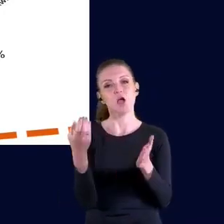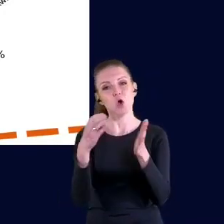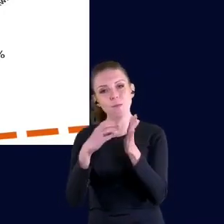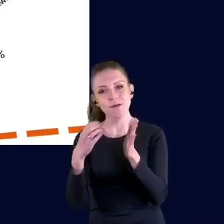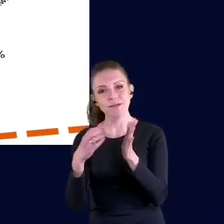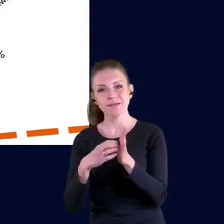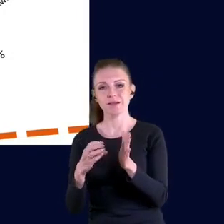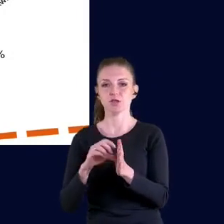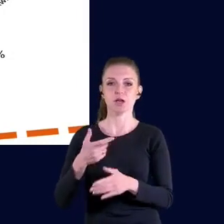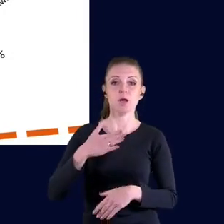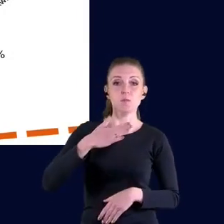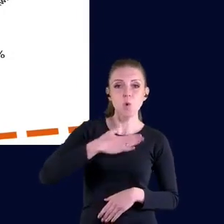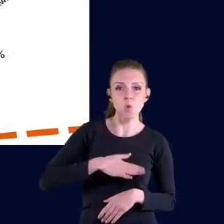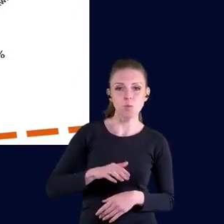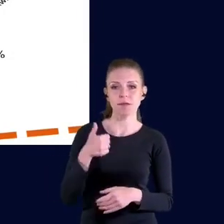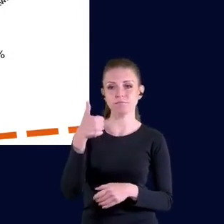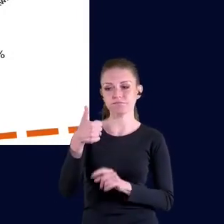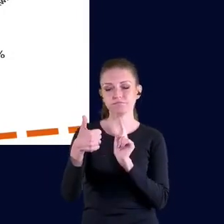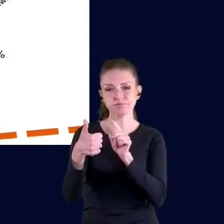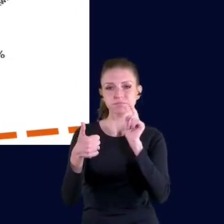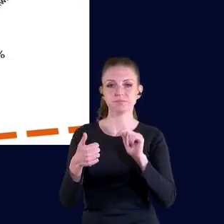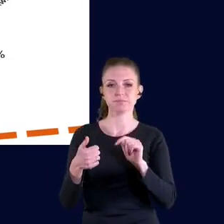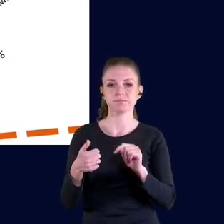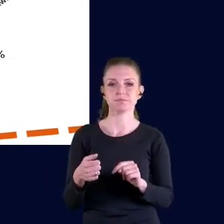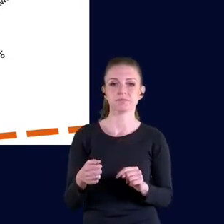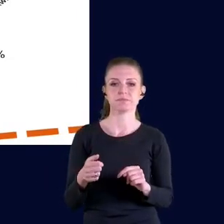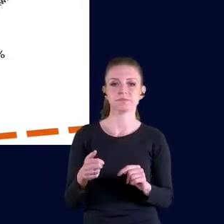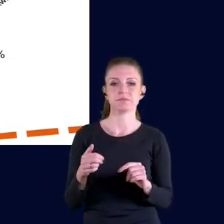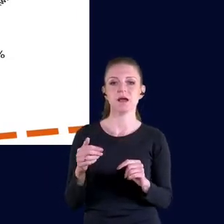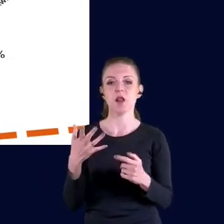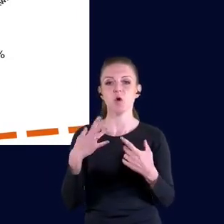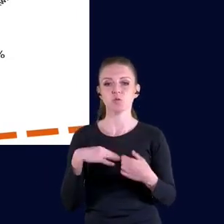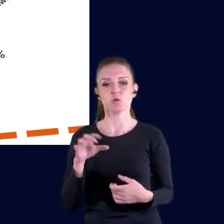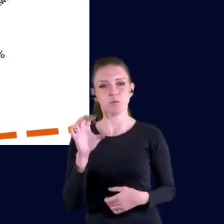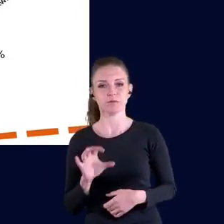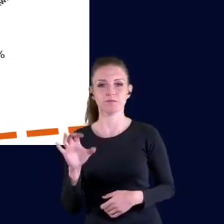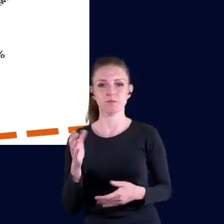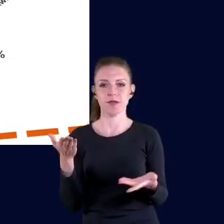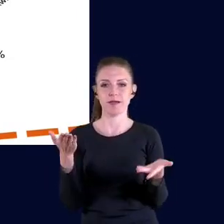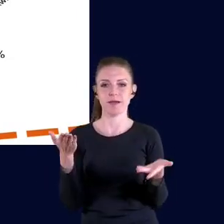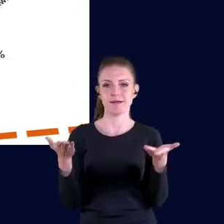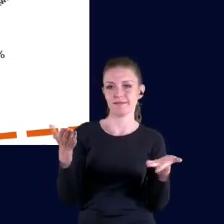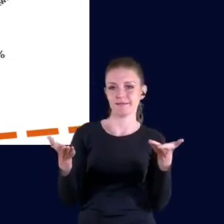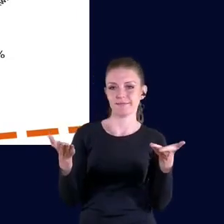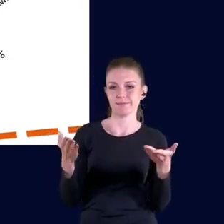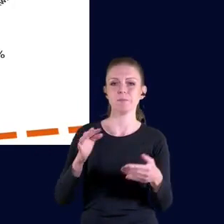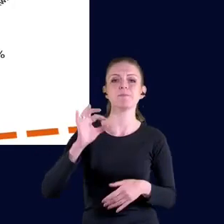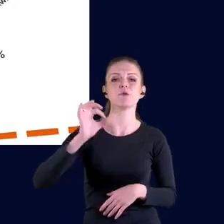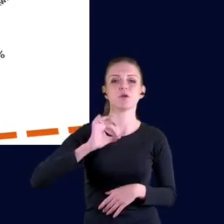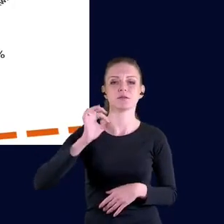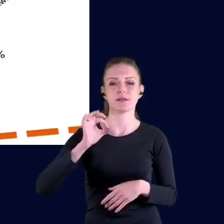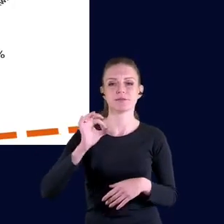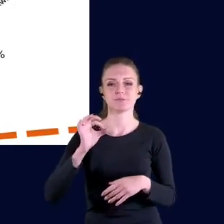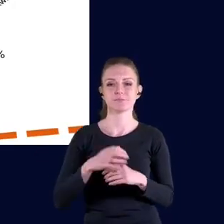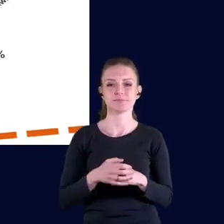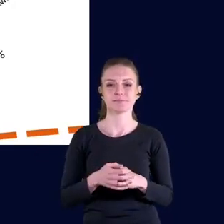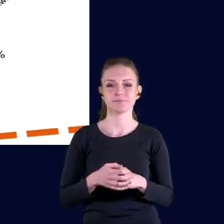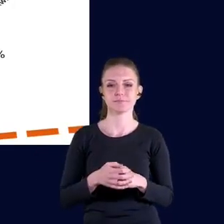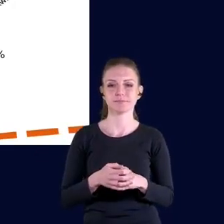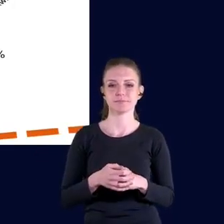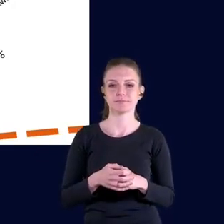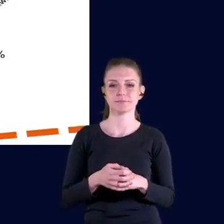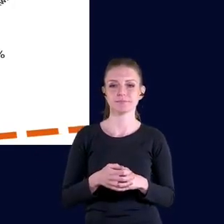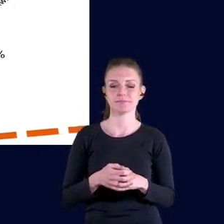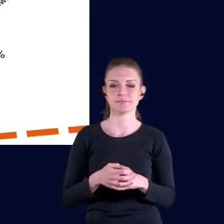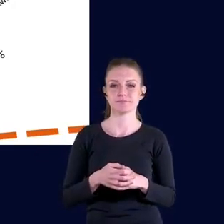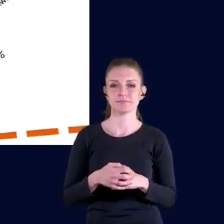polubień trójkątów do liczby obserwujących nasze konto z nie pobiera żadnych procedur rak jest dostępny albo z